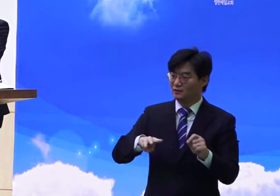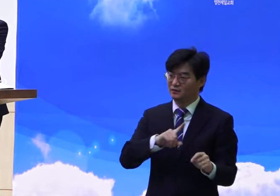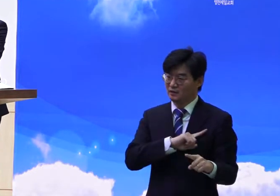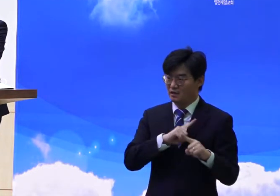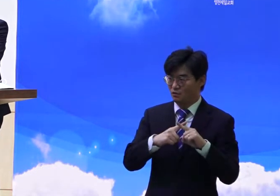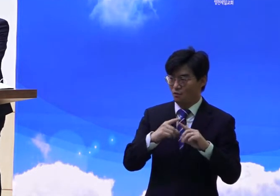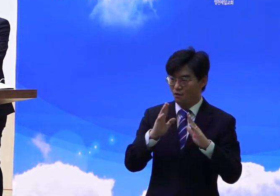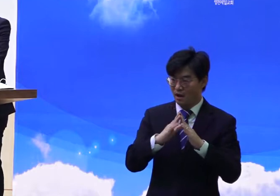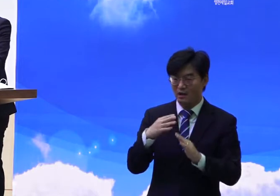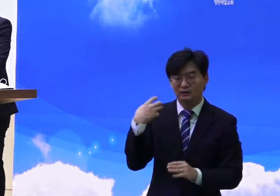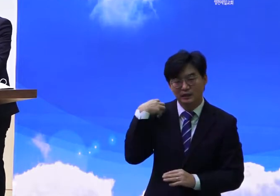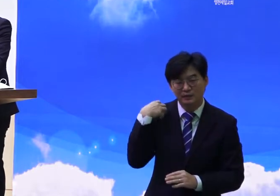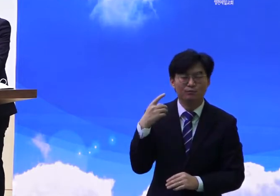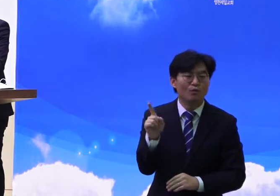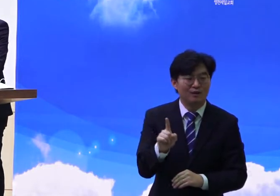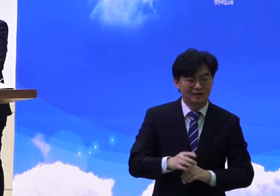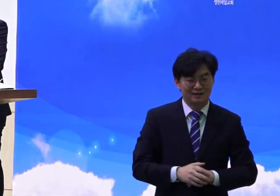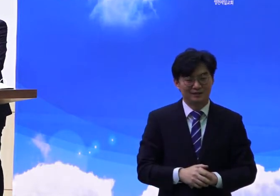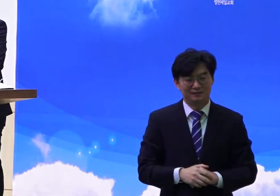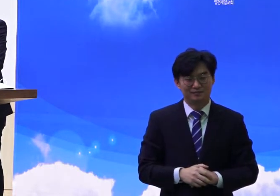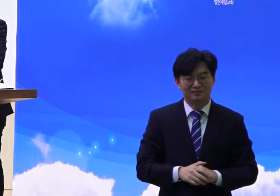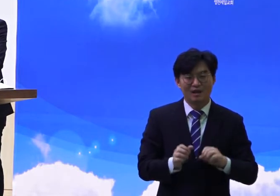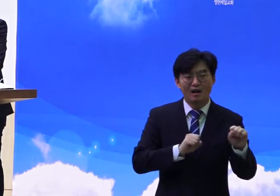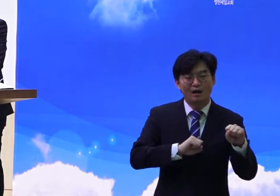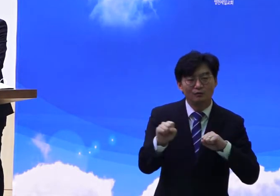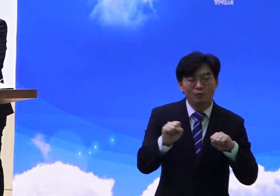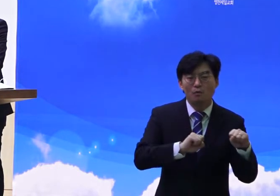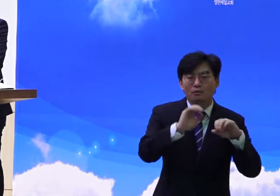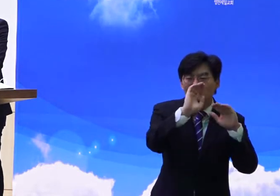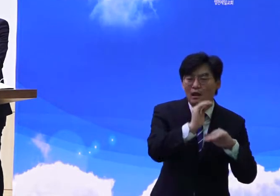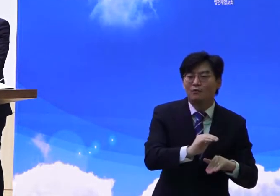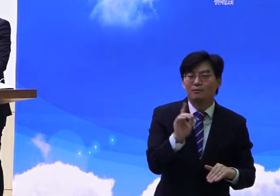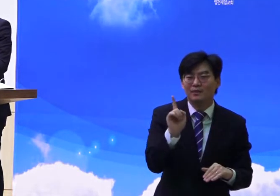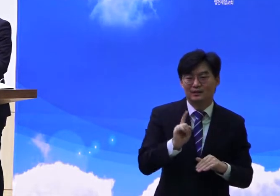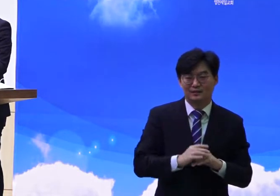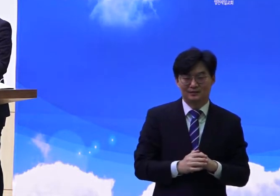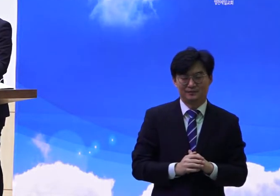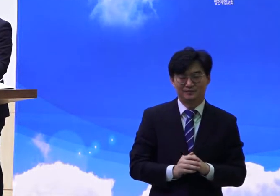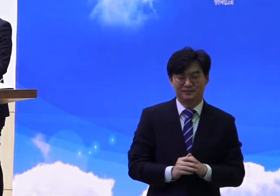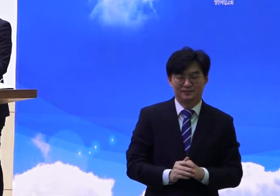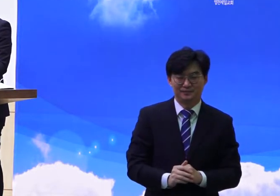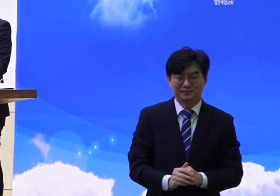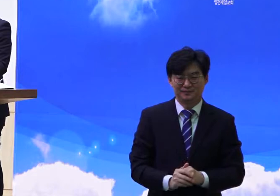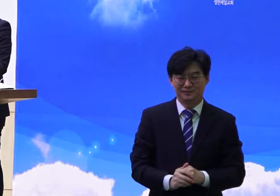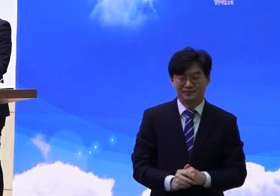영천제일교회는 무엇을 해야 하는지에 대한 고민이 사실 필요합니다.